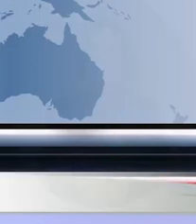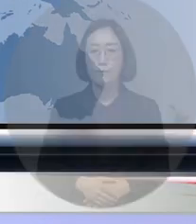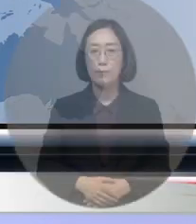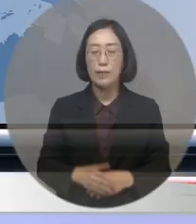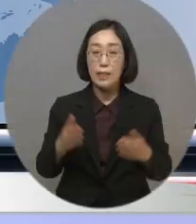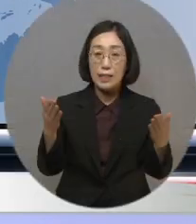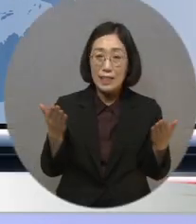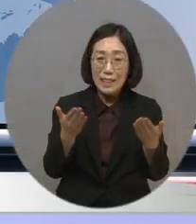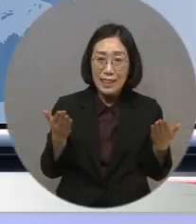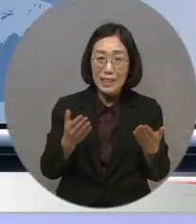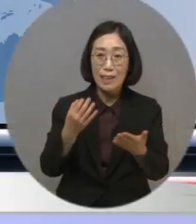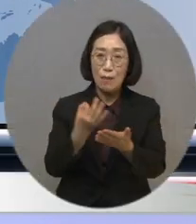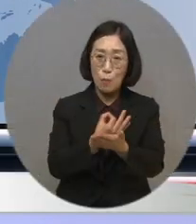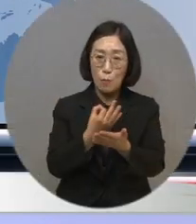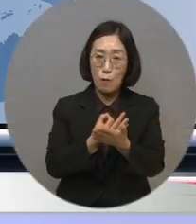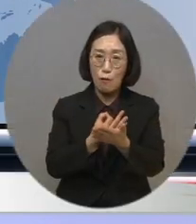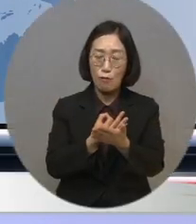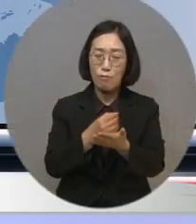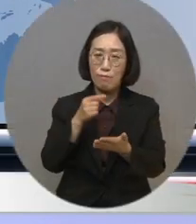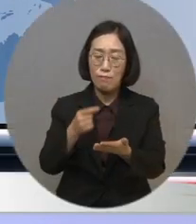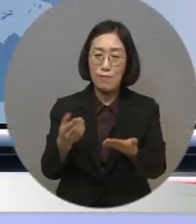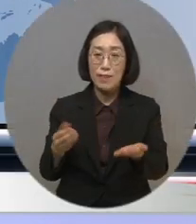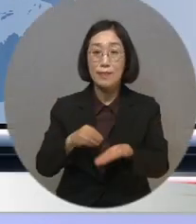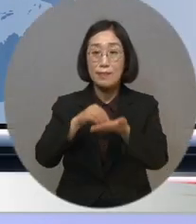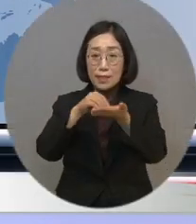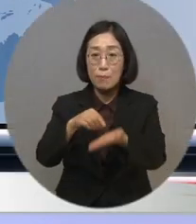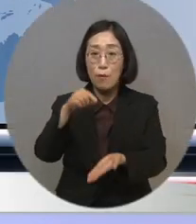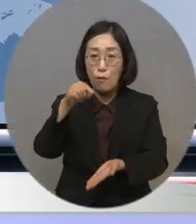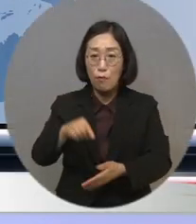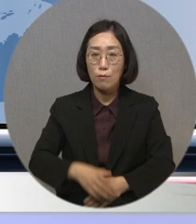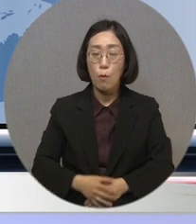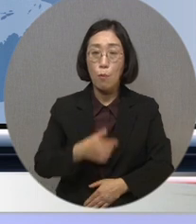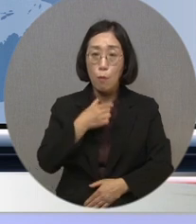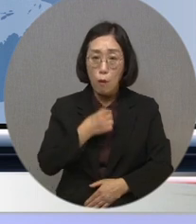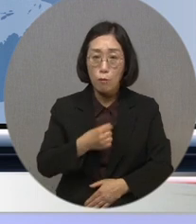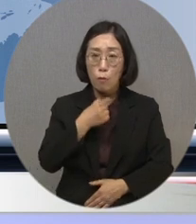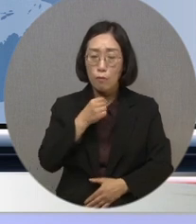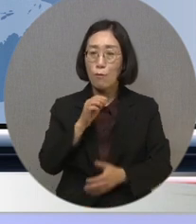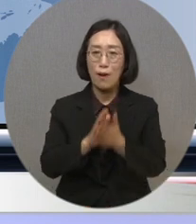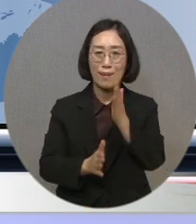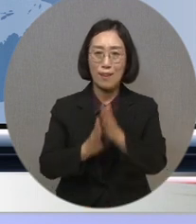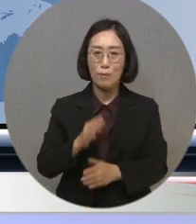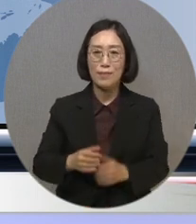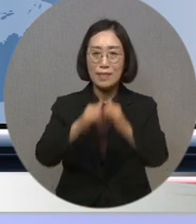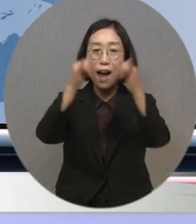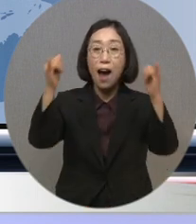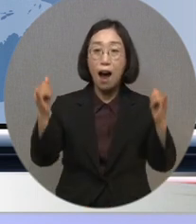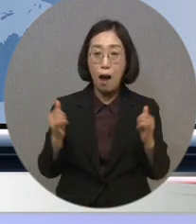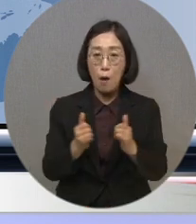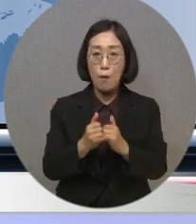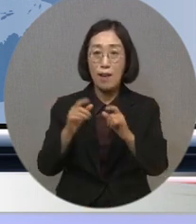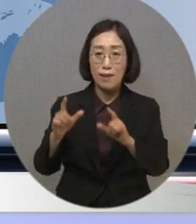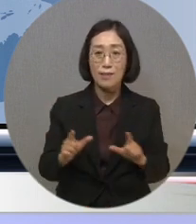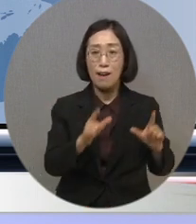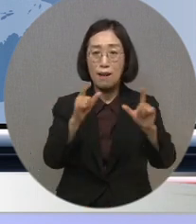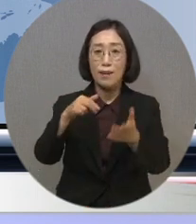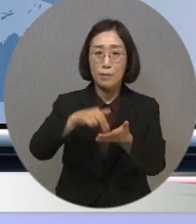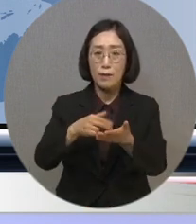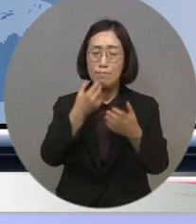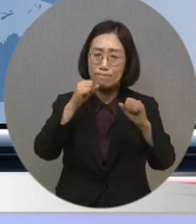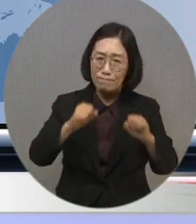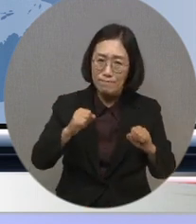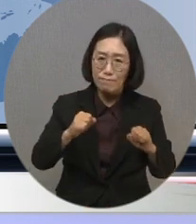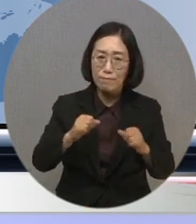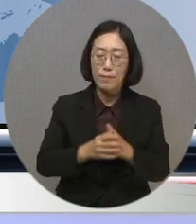일을 한다는 것 직업을 갖는다는 것 원하든 원하지 않든 사회 구성원으로서 살아가기 위해